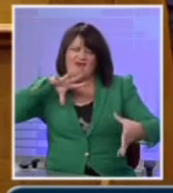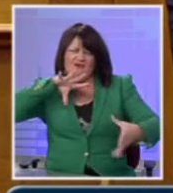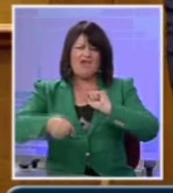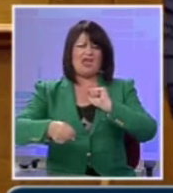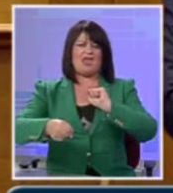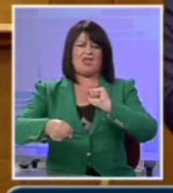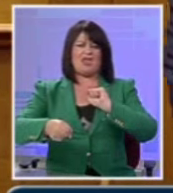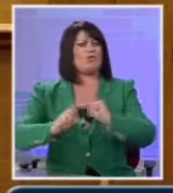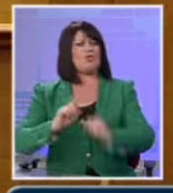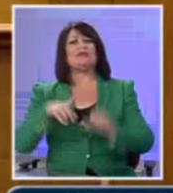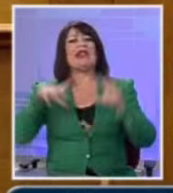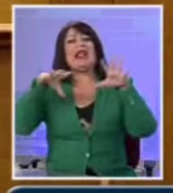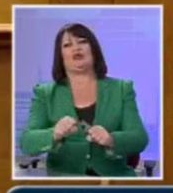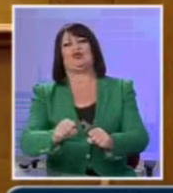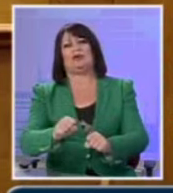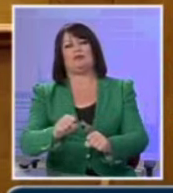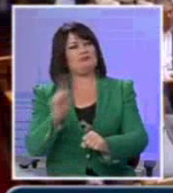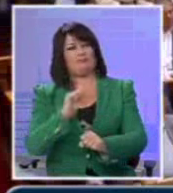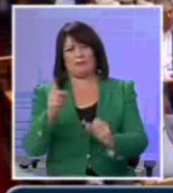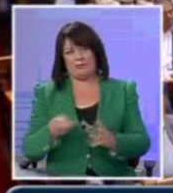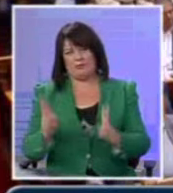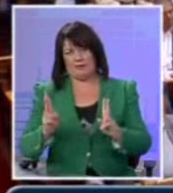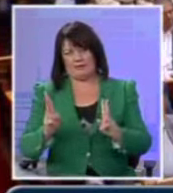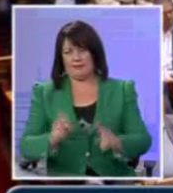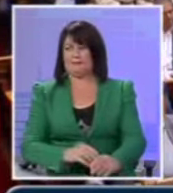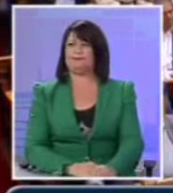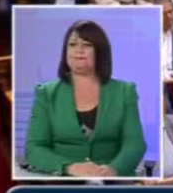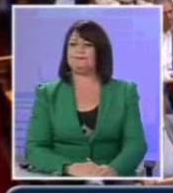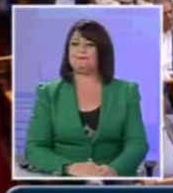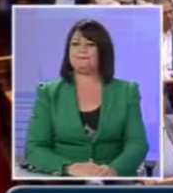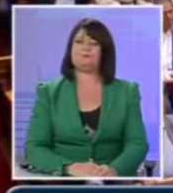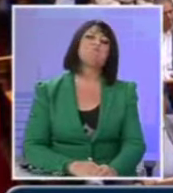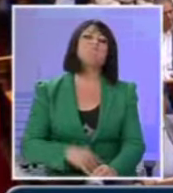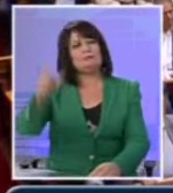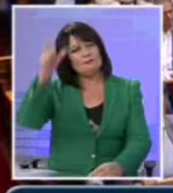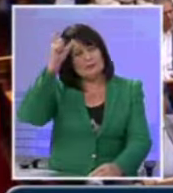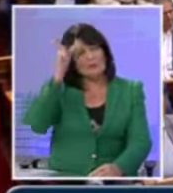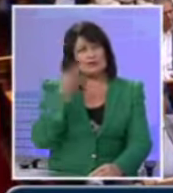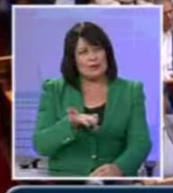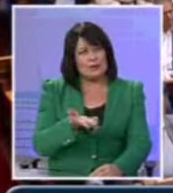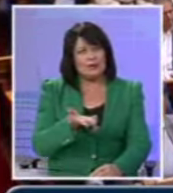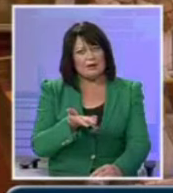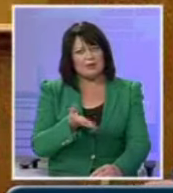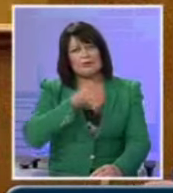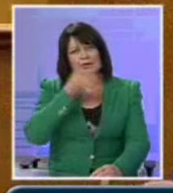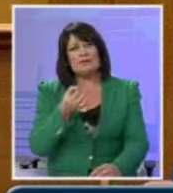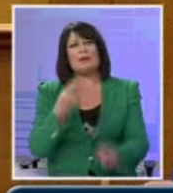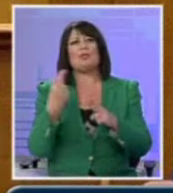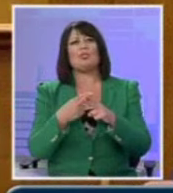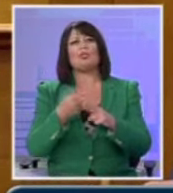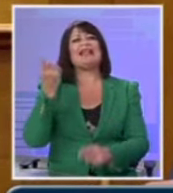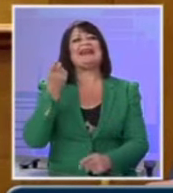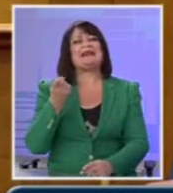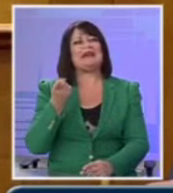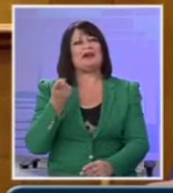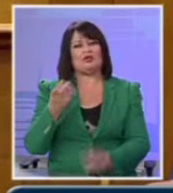τρίτης χώρας, ούτε κατοχή της. Με την Τουρκία έχουμε θέσει ως σημαντικό κριτήριο της ανάπτυξης